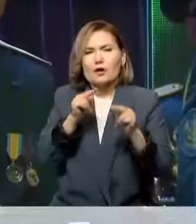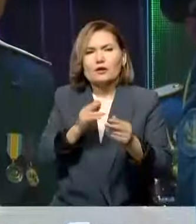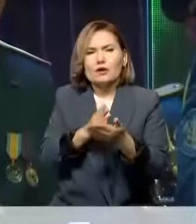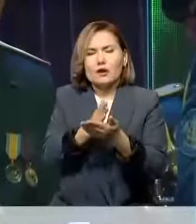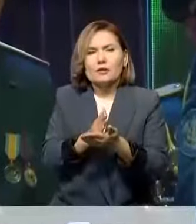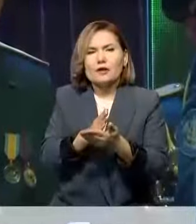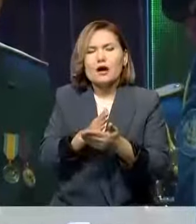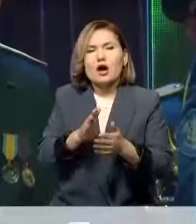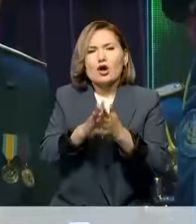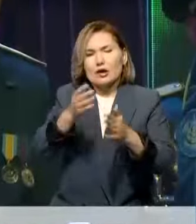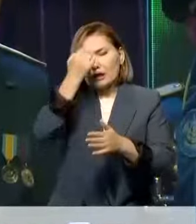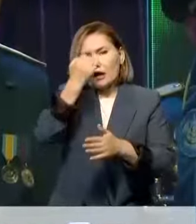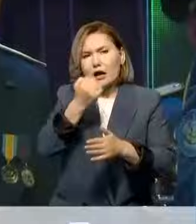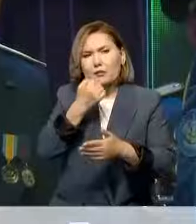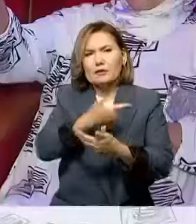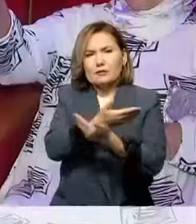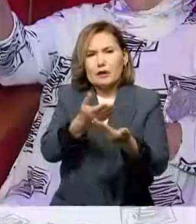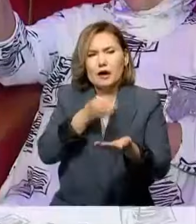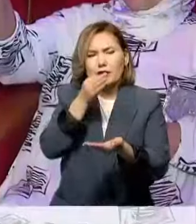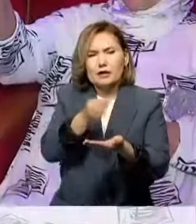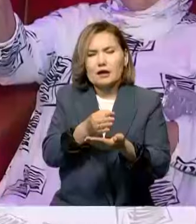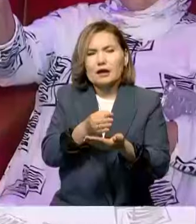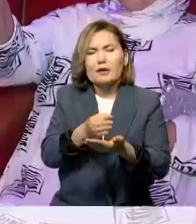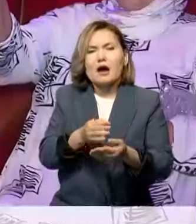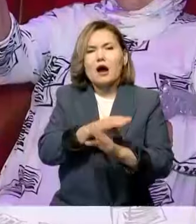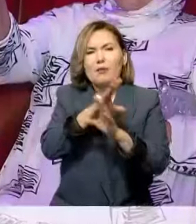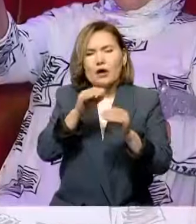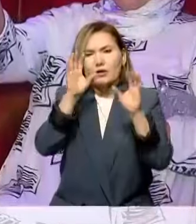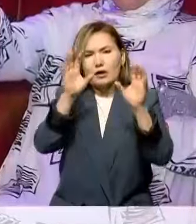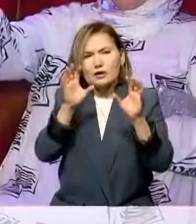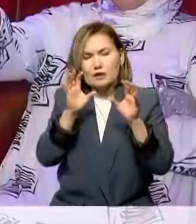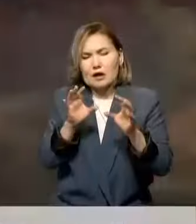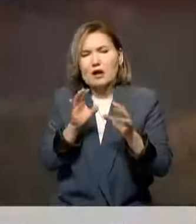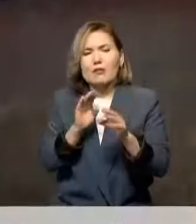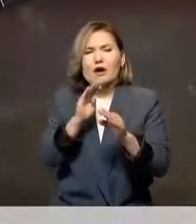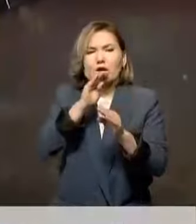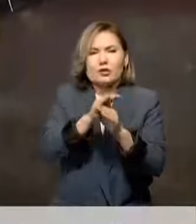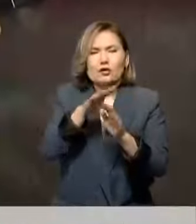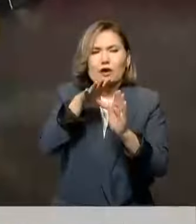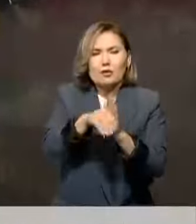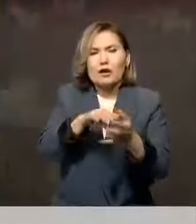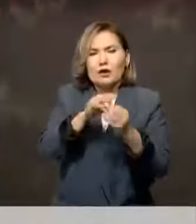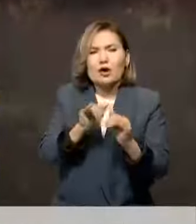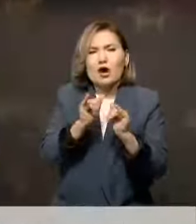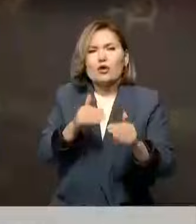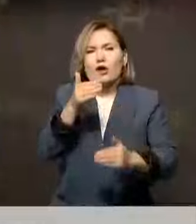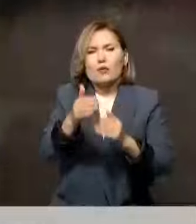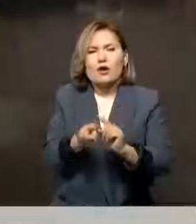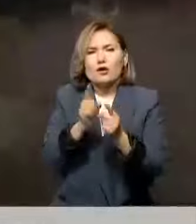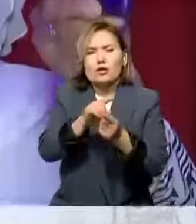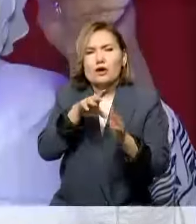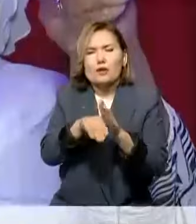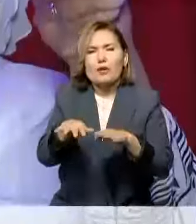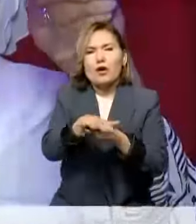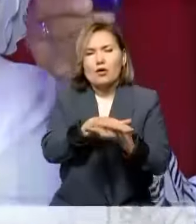де шынайы ризашылығымызды білдіреміз. Заманына қарай заңға толықтырулар енгізілді. Халық қалаулылары өрлеуге бастайтын өзгеріс қоғам